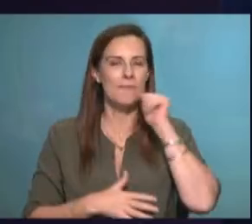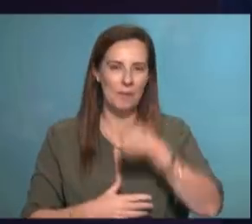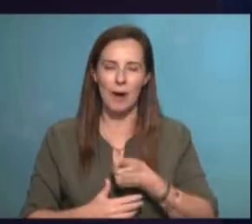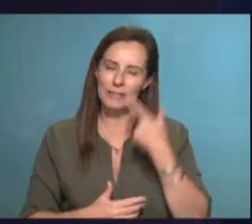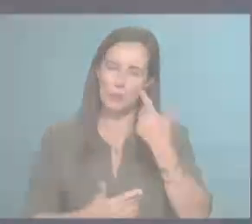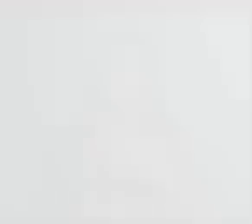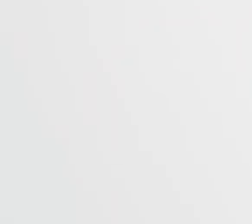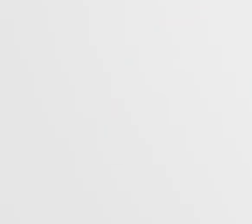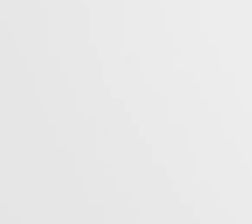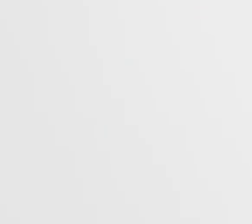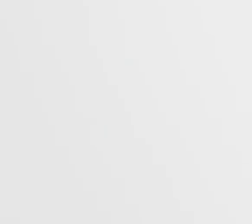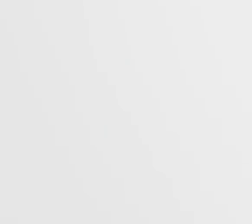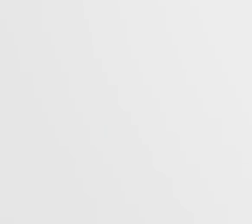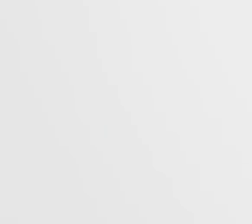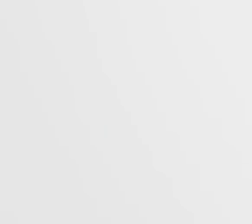התחזית.